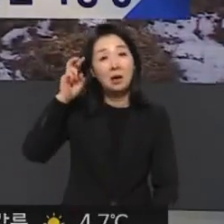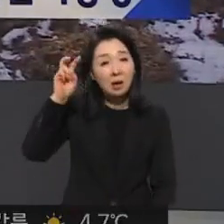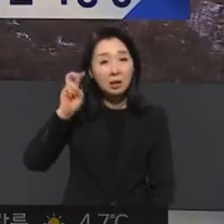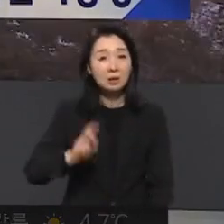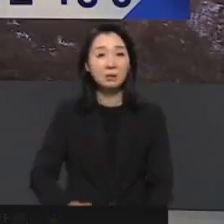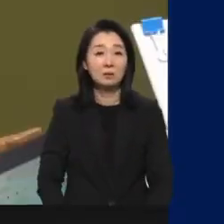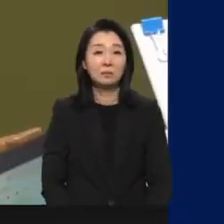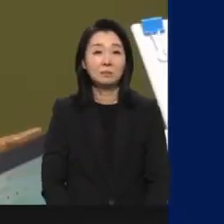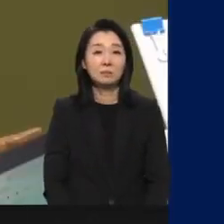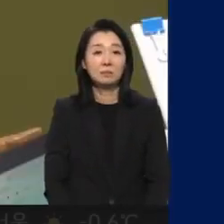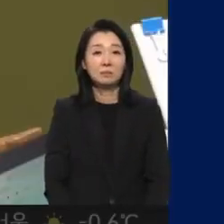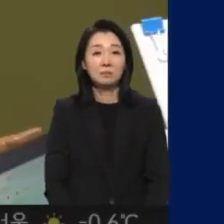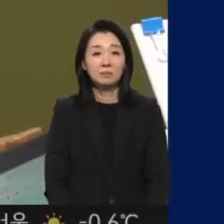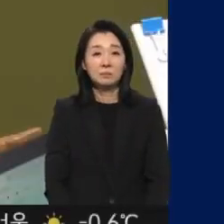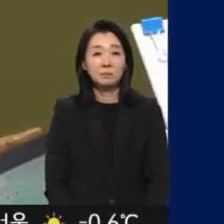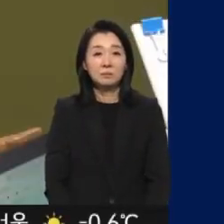있습니다.